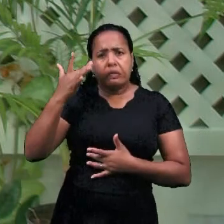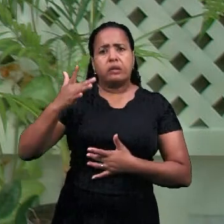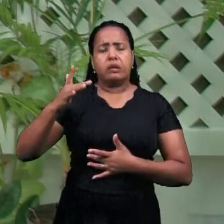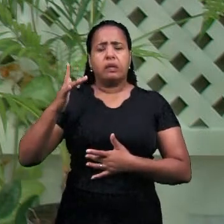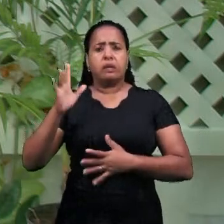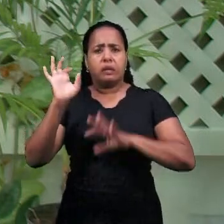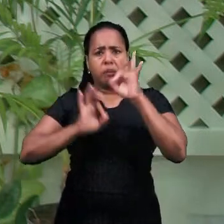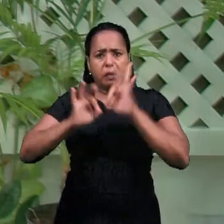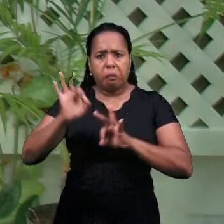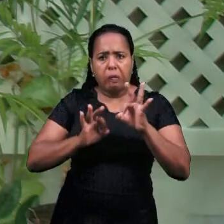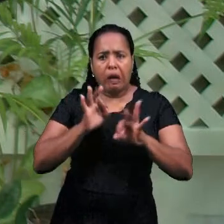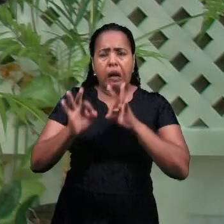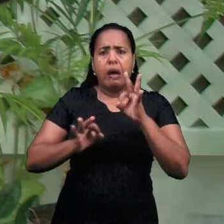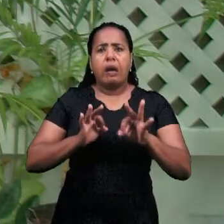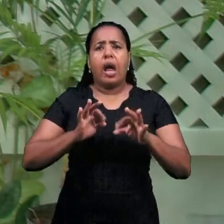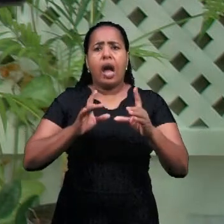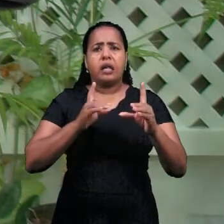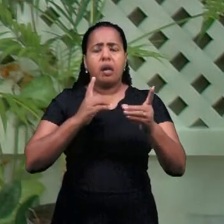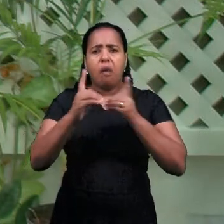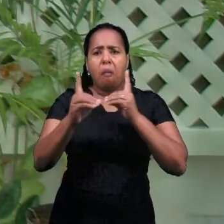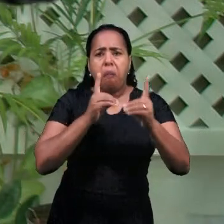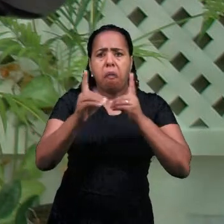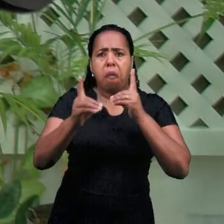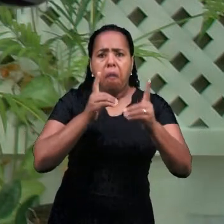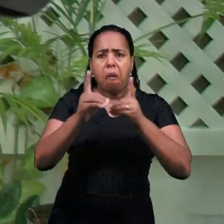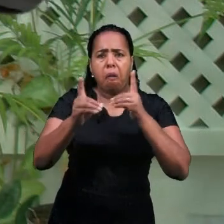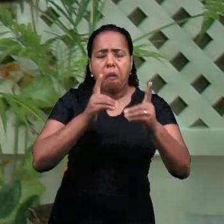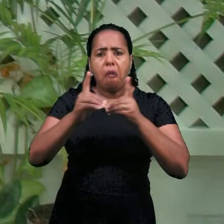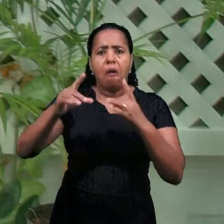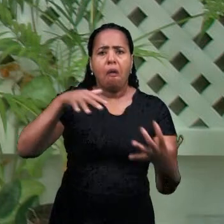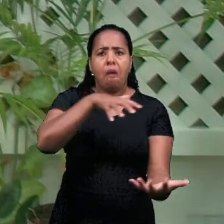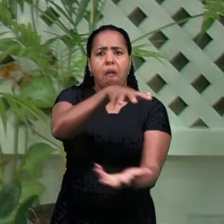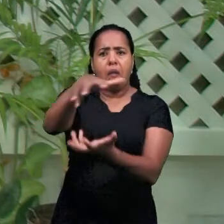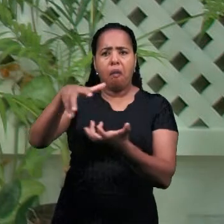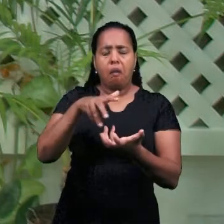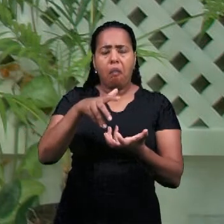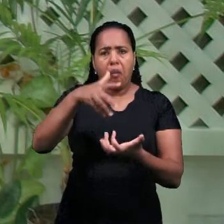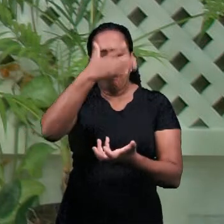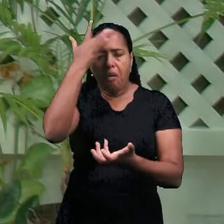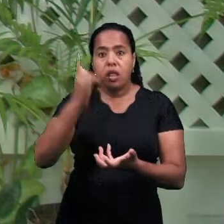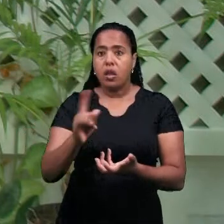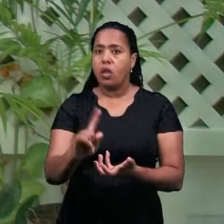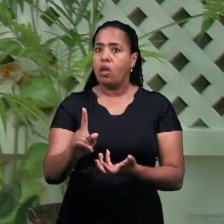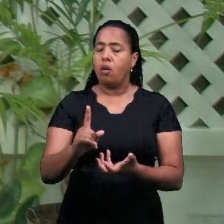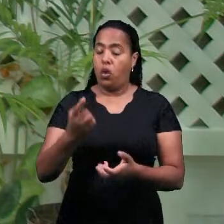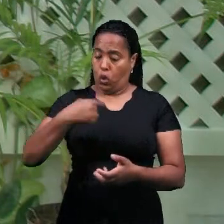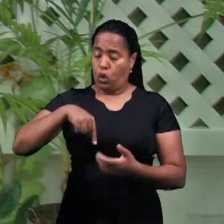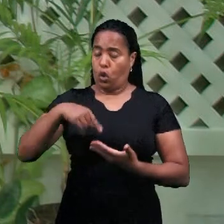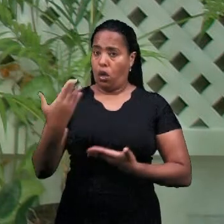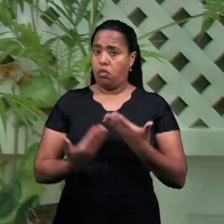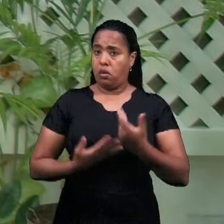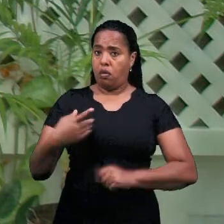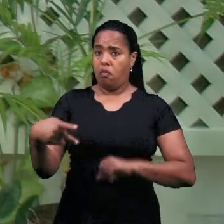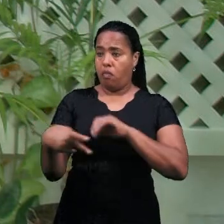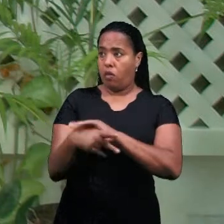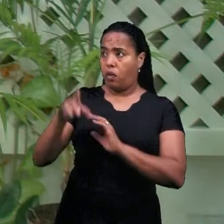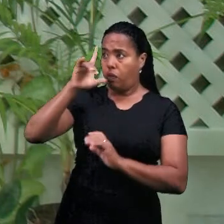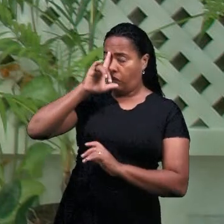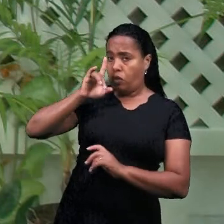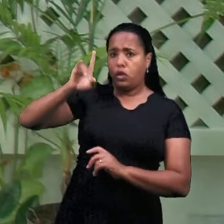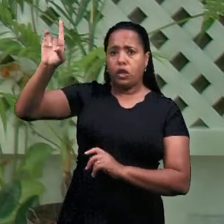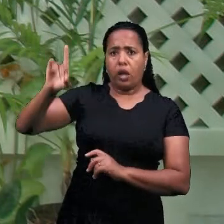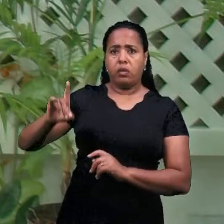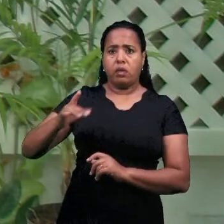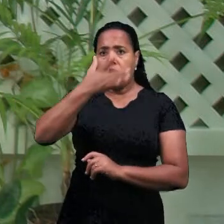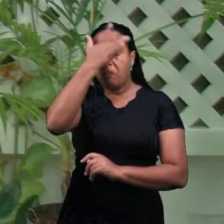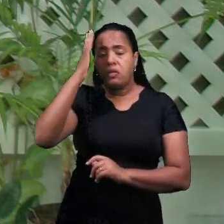pour dialoguer avec le monde. Non, nous sommes ici en train de parler à l'Église, aux serviteurs de Dieu, des personnes qui sont en train de